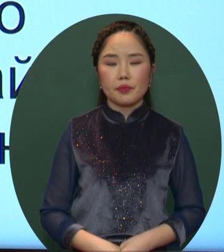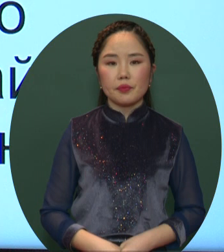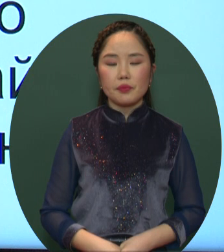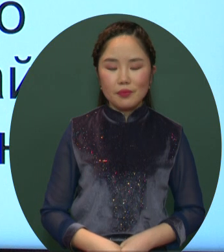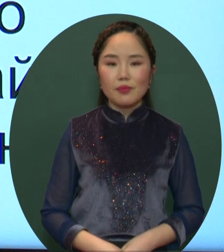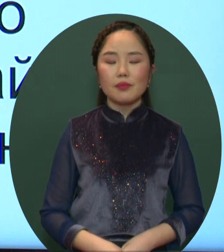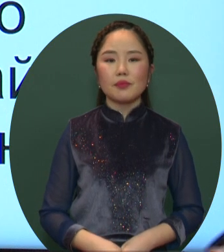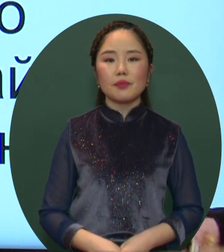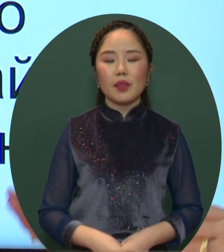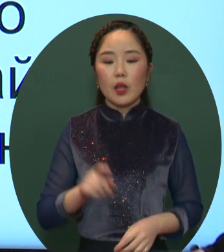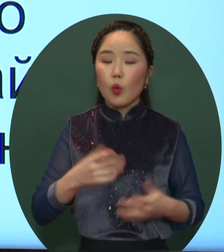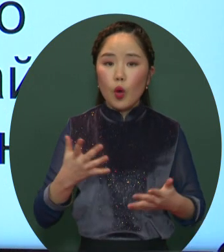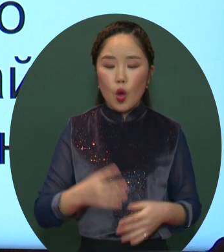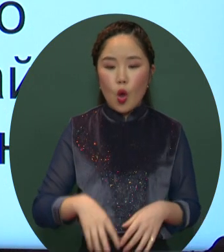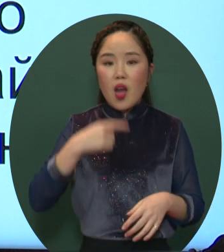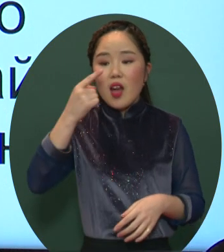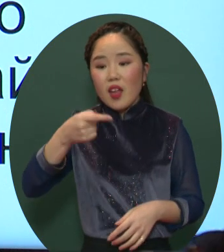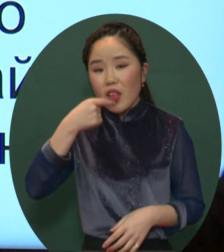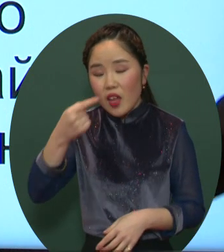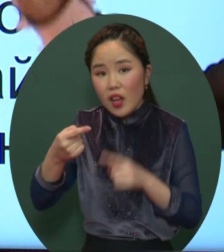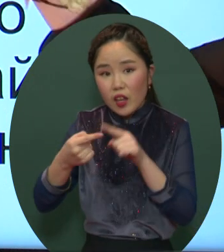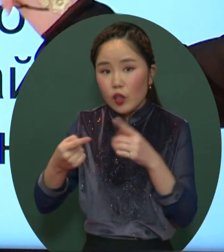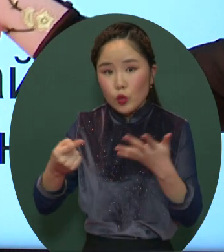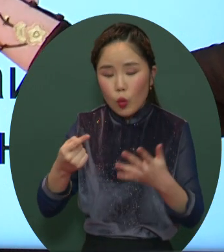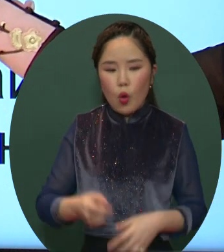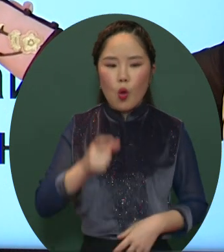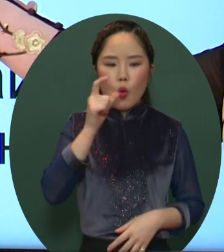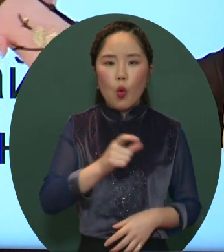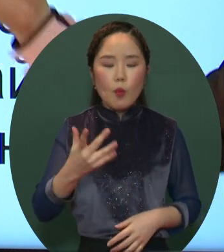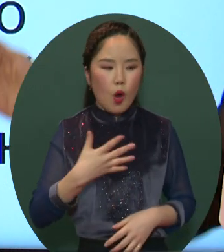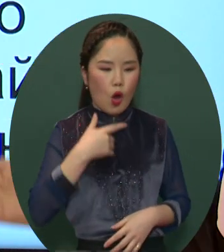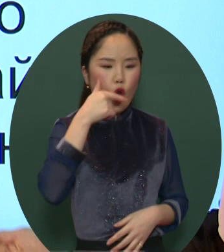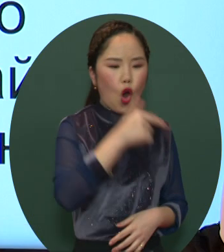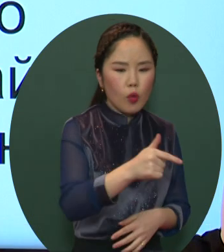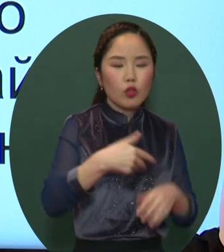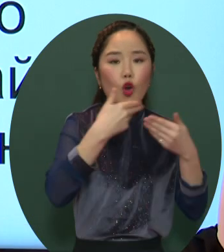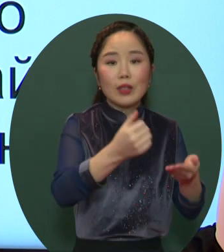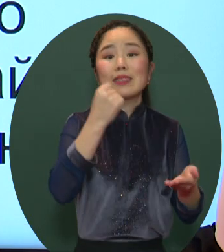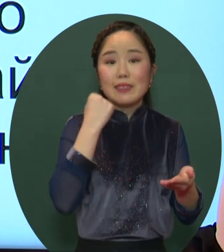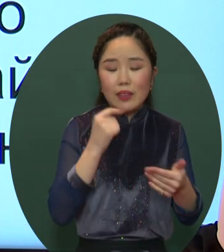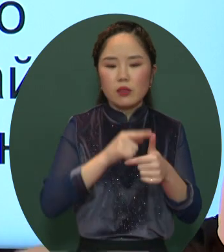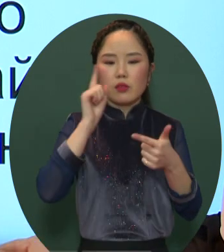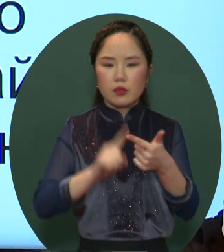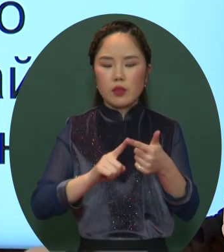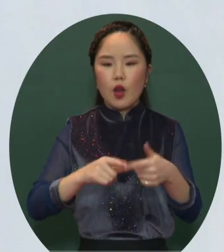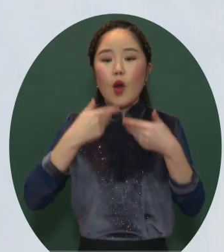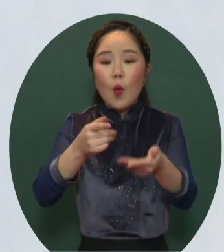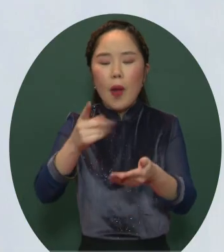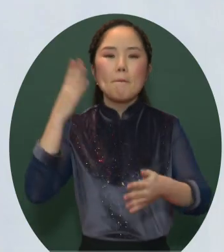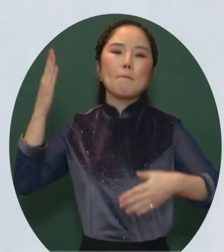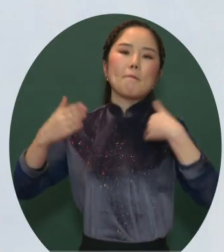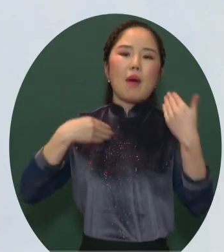Мэдээж үг бол хүнийг гомдоож болдог баярлуулж болдог учраас үг